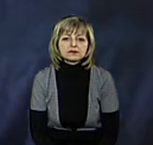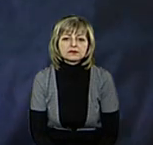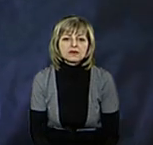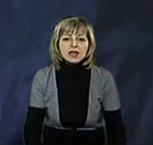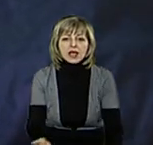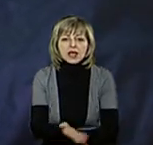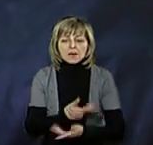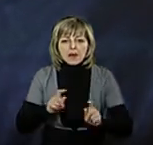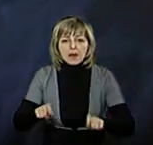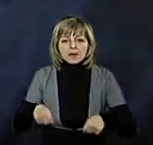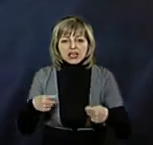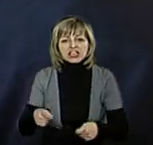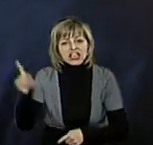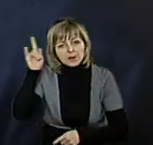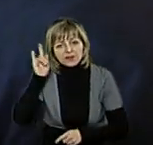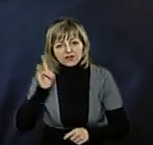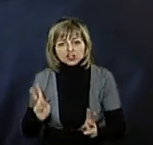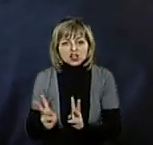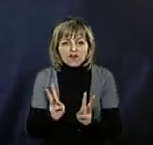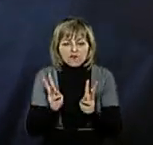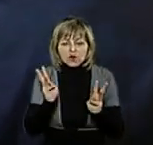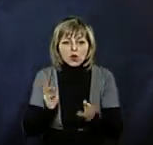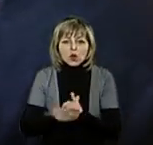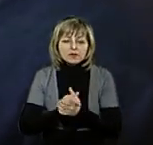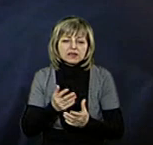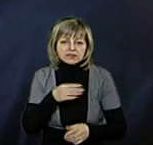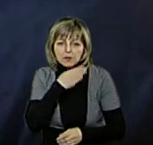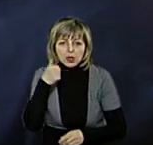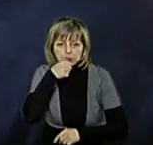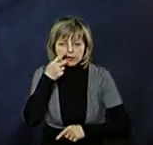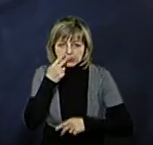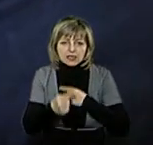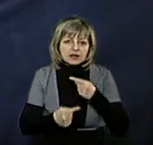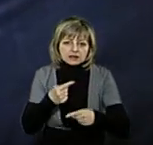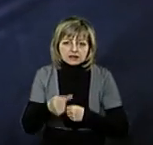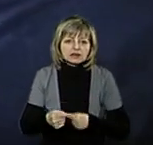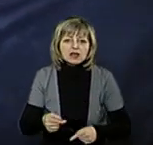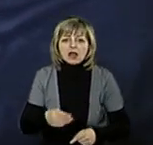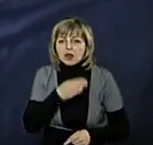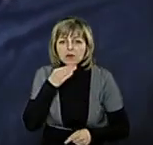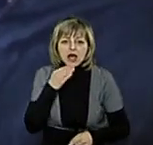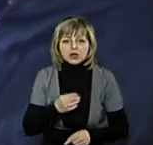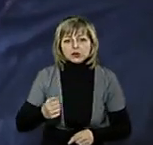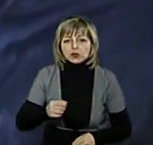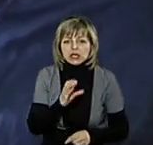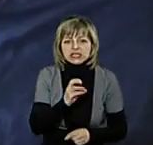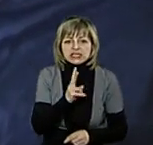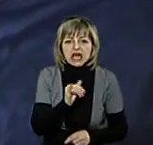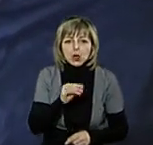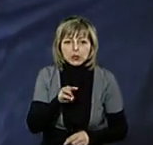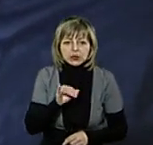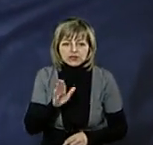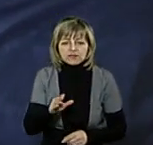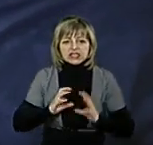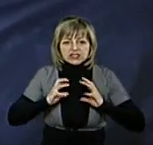передаємо Вифлеємський вогонь миру. Це вже багаторічна традиція. Всі багато скаутів світу передають його з самого